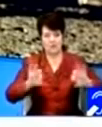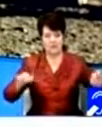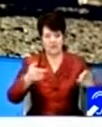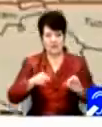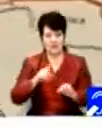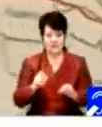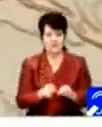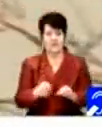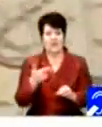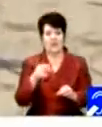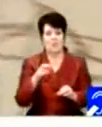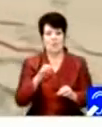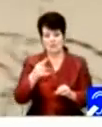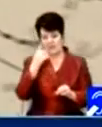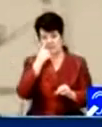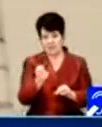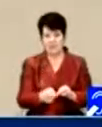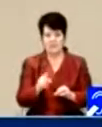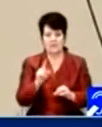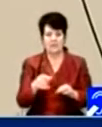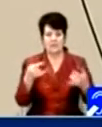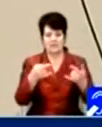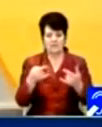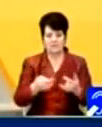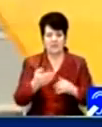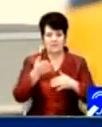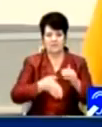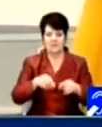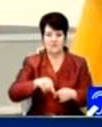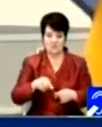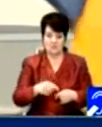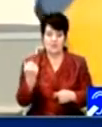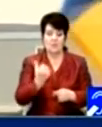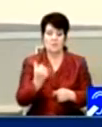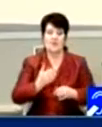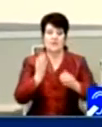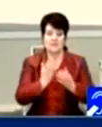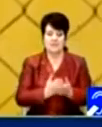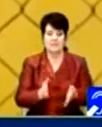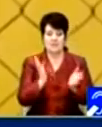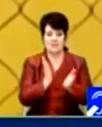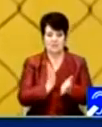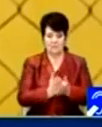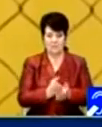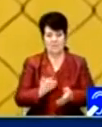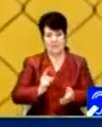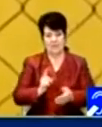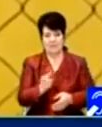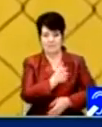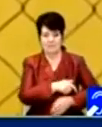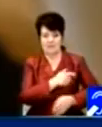Kiril Gaburici a declarat în cadrul unei emisiuni televizate că la sfârșitul acestei săptămâni este așteptată o delegație din România condusă